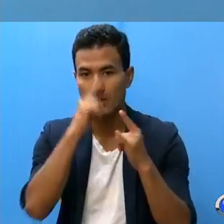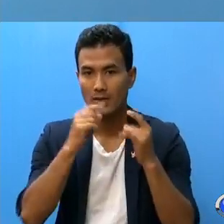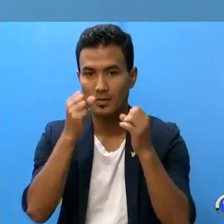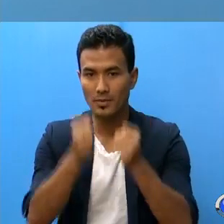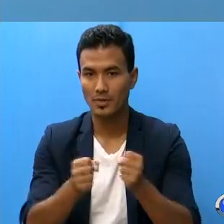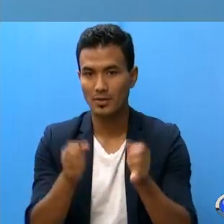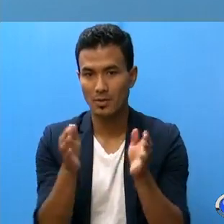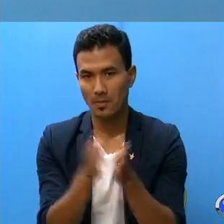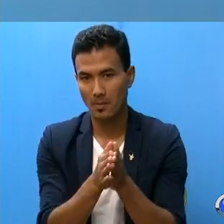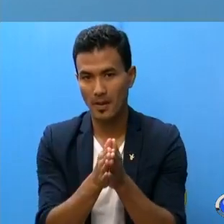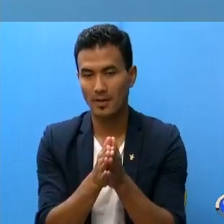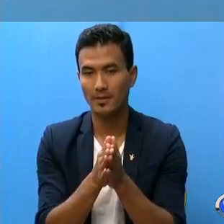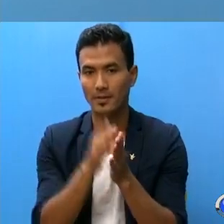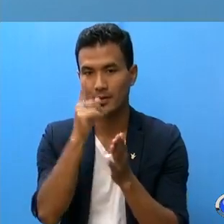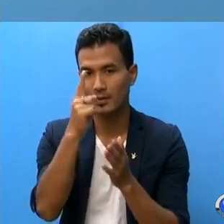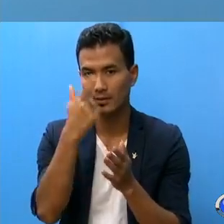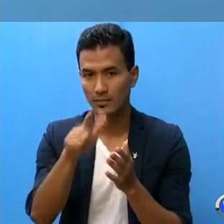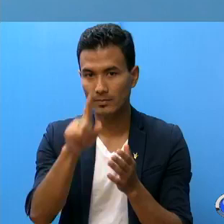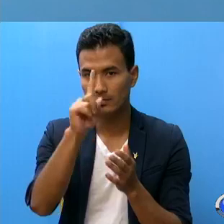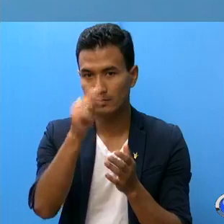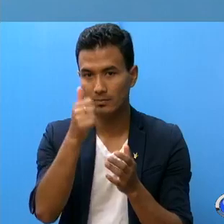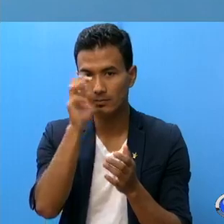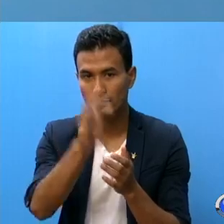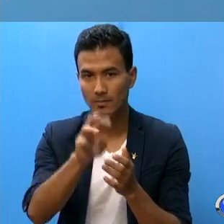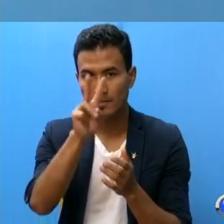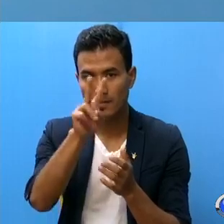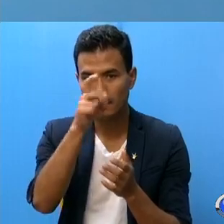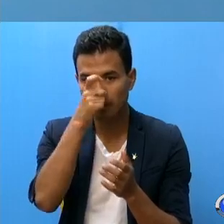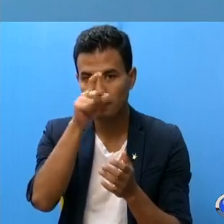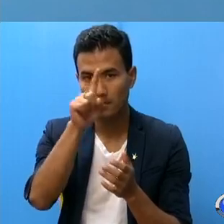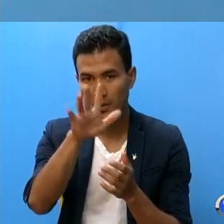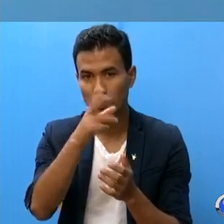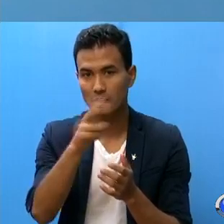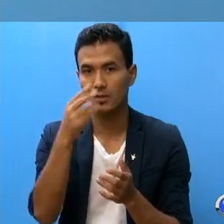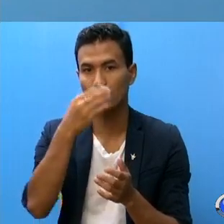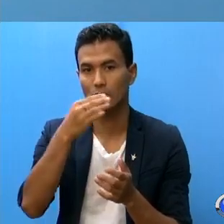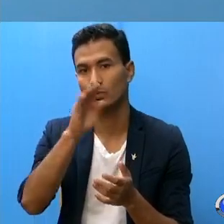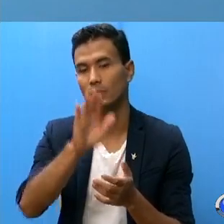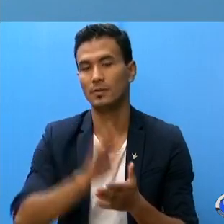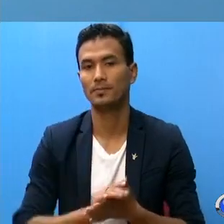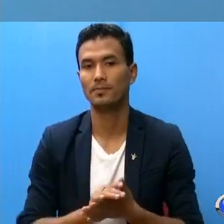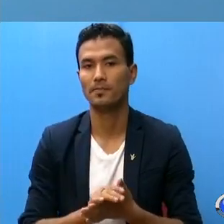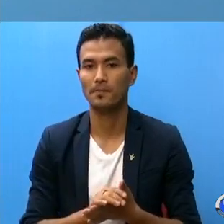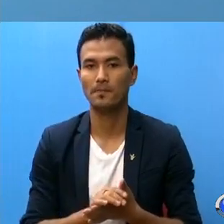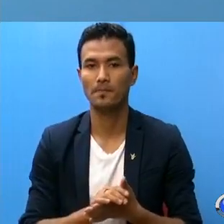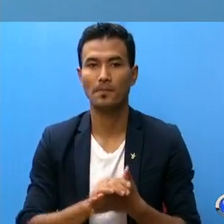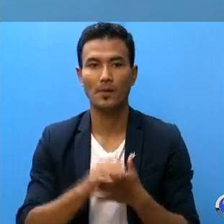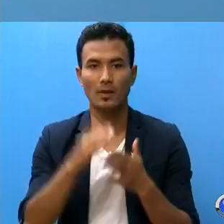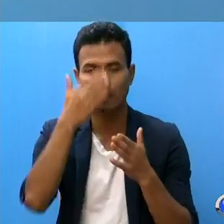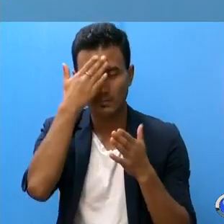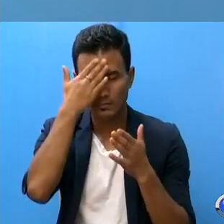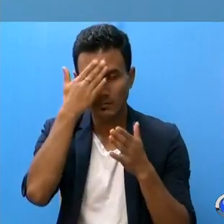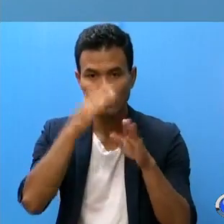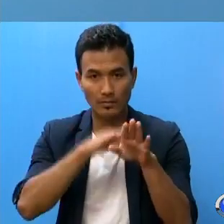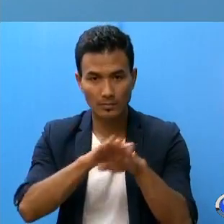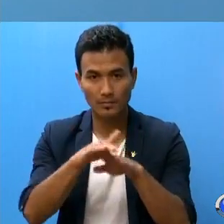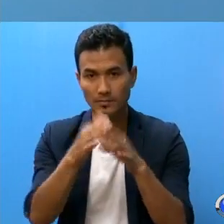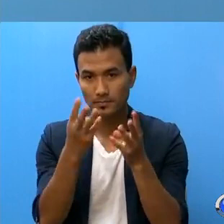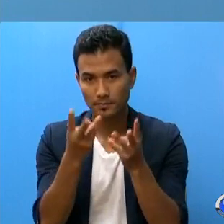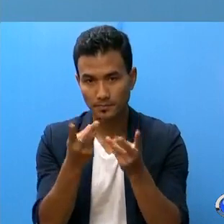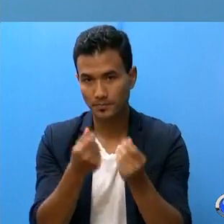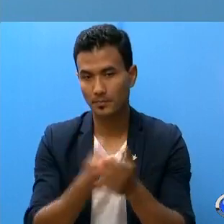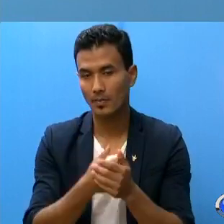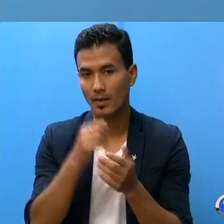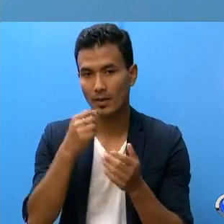जम्मा एक लाग सोर अहजार दुशे पंद्र जना हुन्यूंच रा संक्रम इतको संख्या